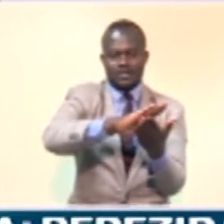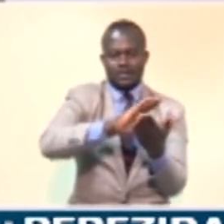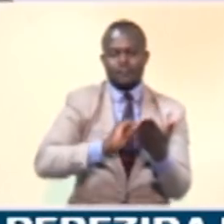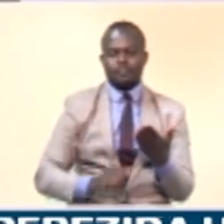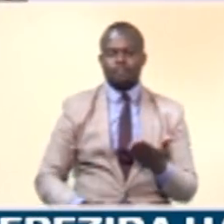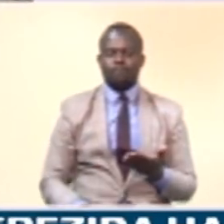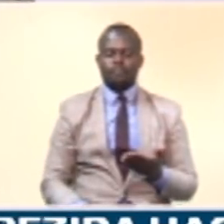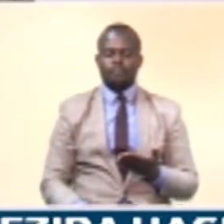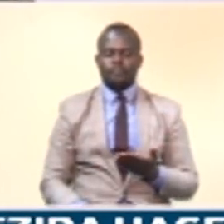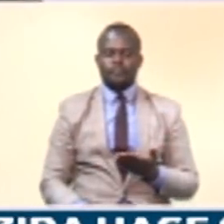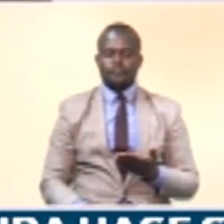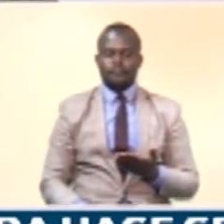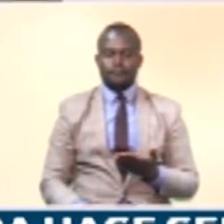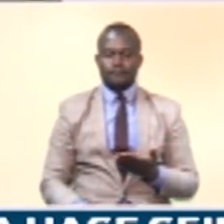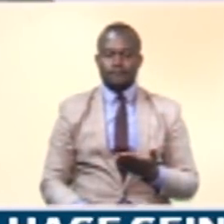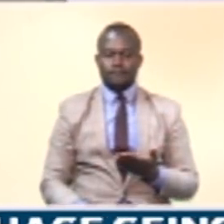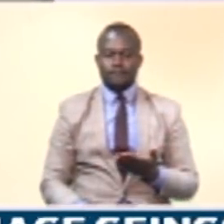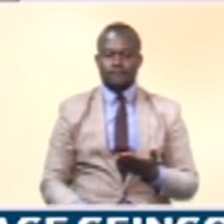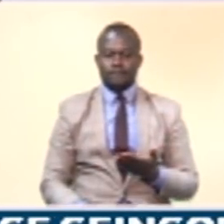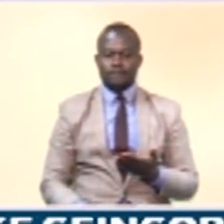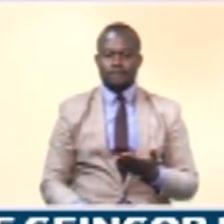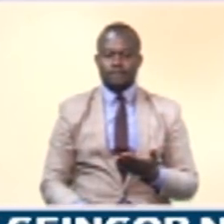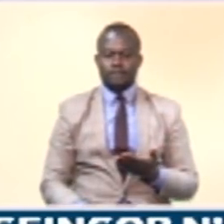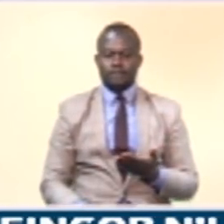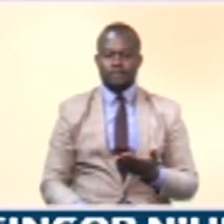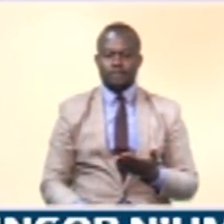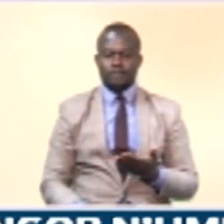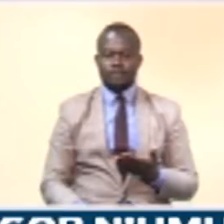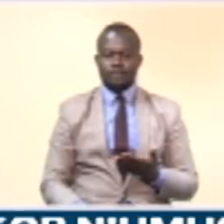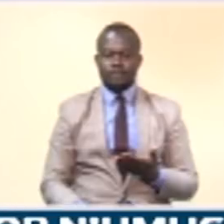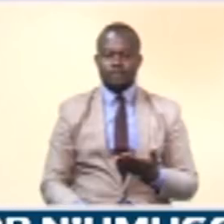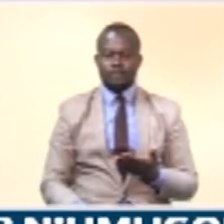faire le don alors de nous pardonner.